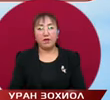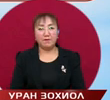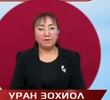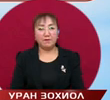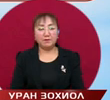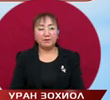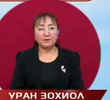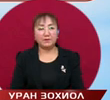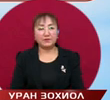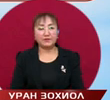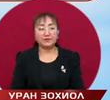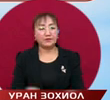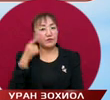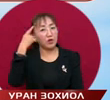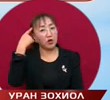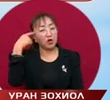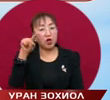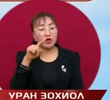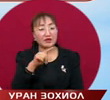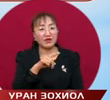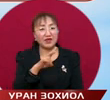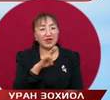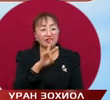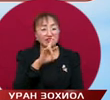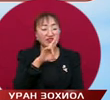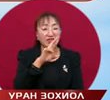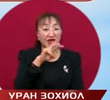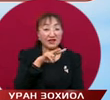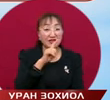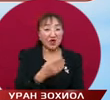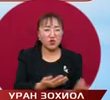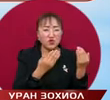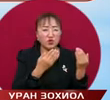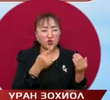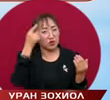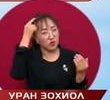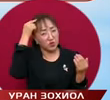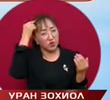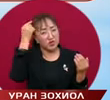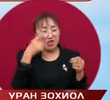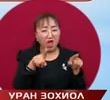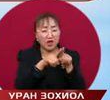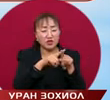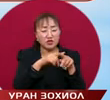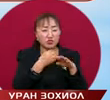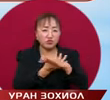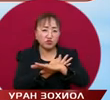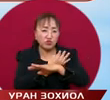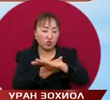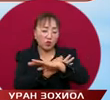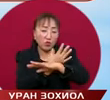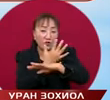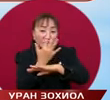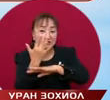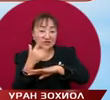За зохиол дээр нэлх хүүхдийн зулаан үс шиг шингэн зөөлөн хургалж халиуран ургасан